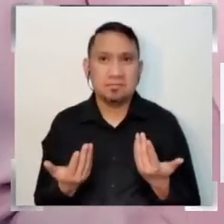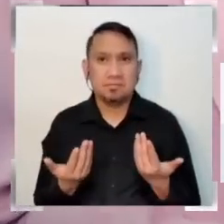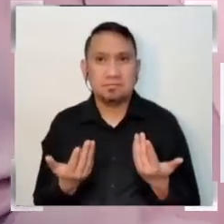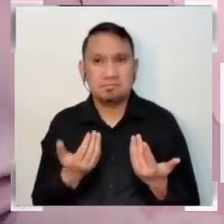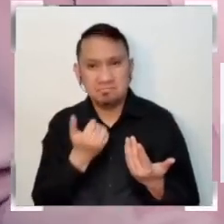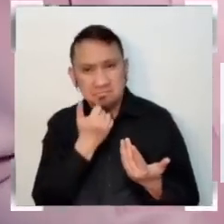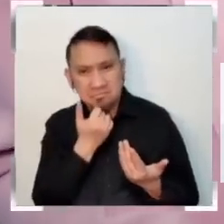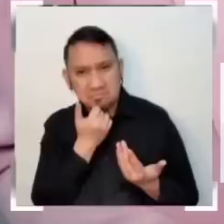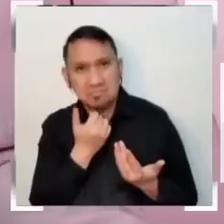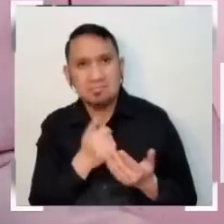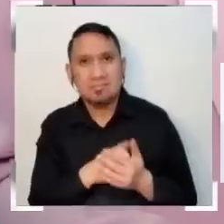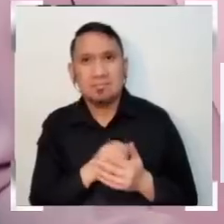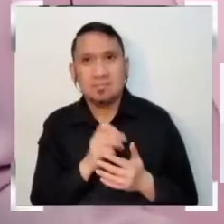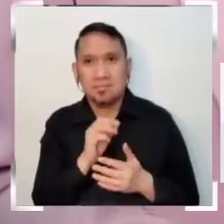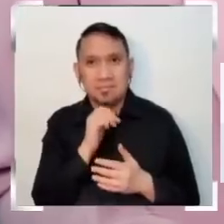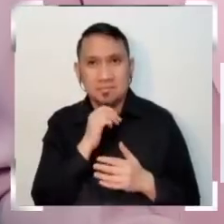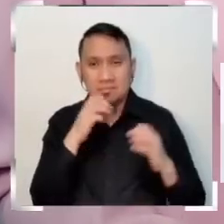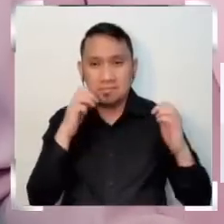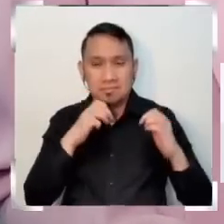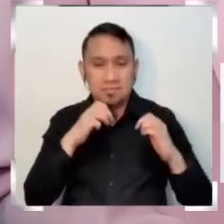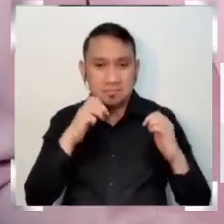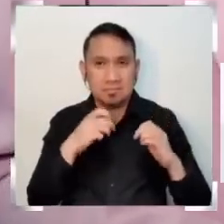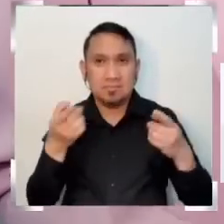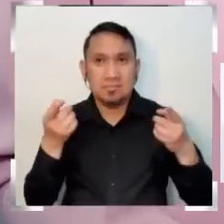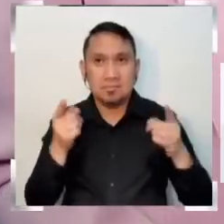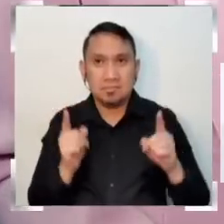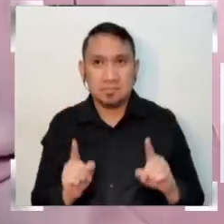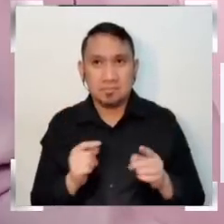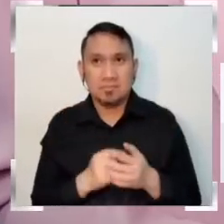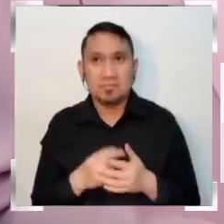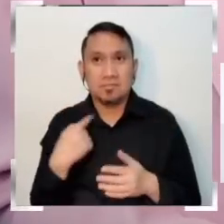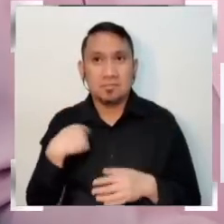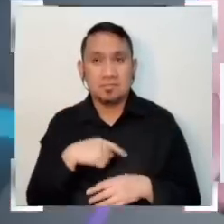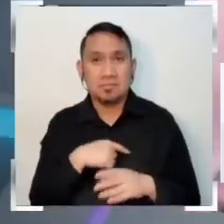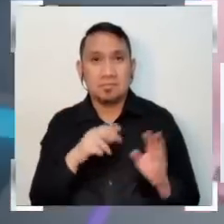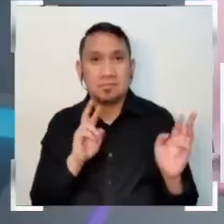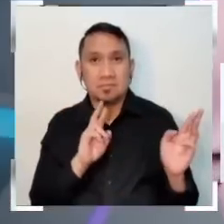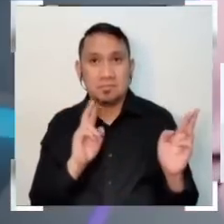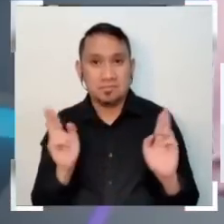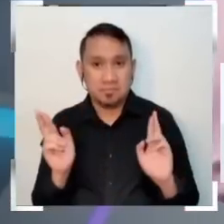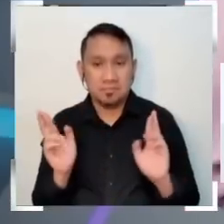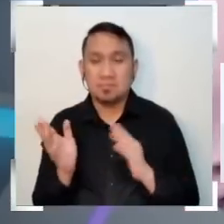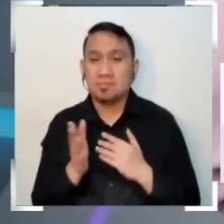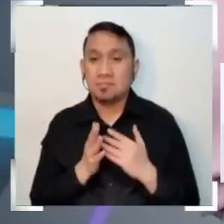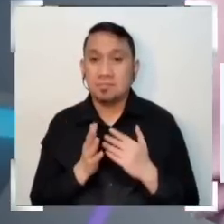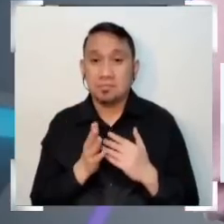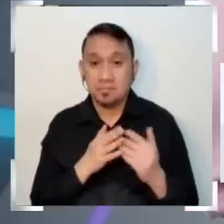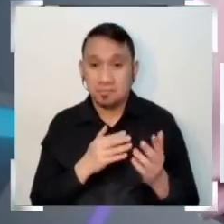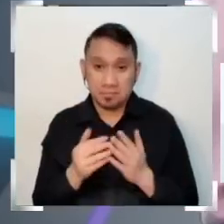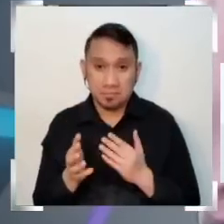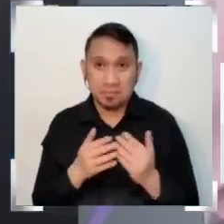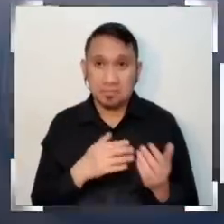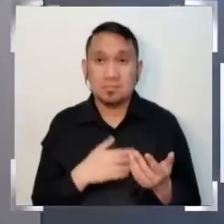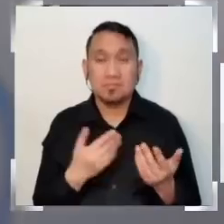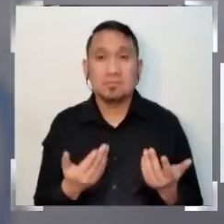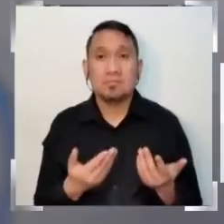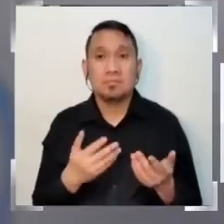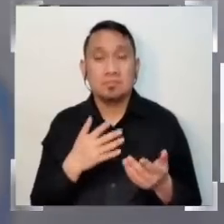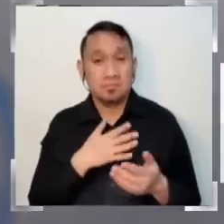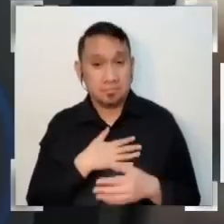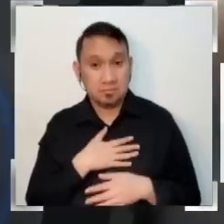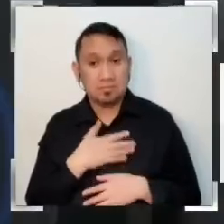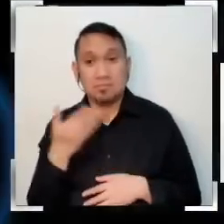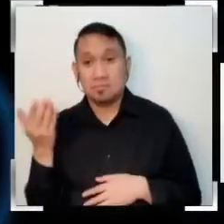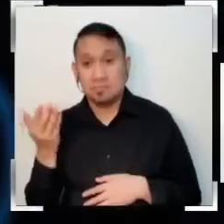iniinaasang mangyayari. Kahit pa paano, ready ako kung ano man yung kung ano yung magiging laman ng report ko. Mahigit